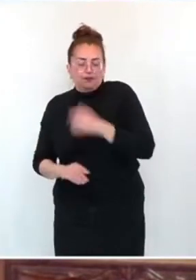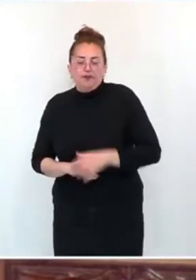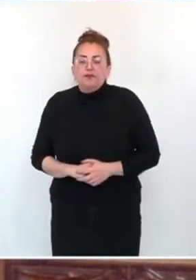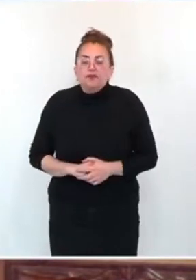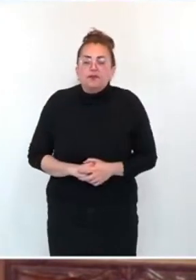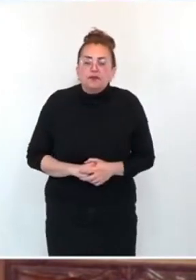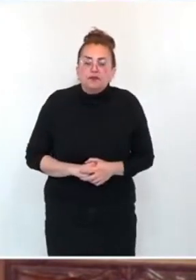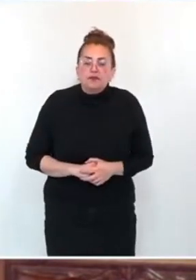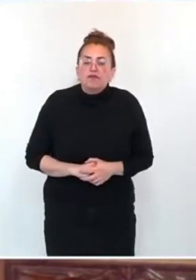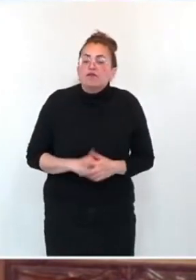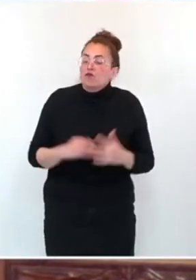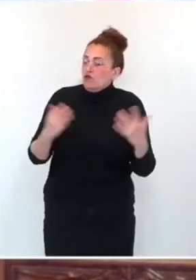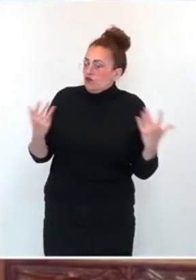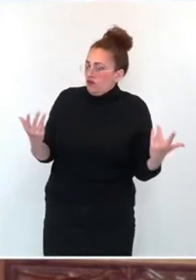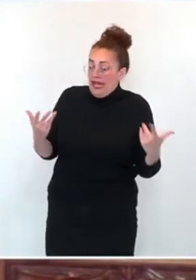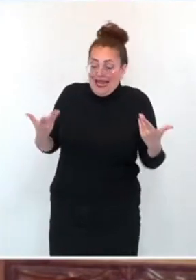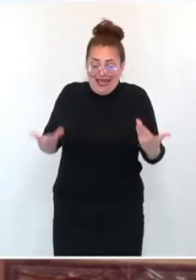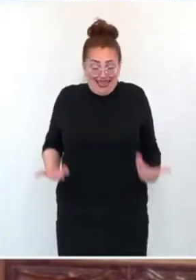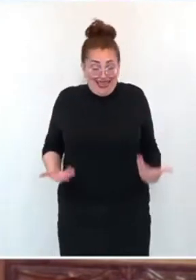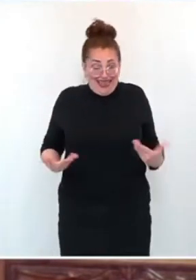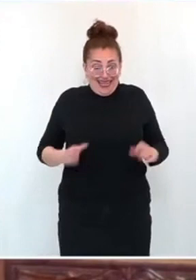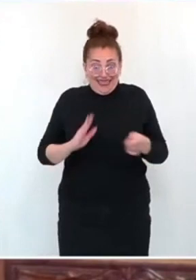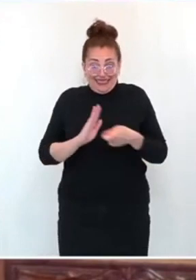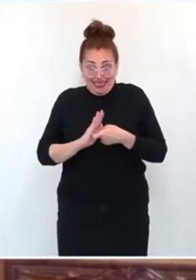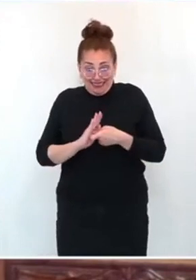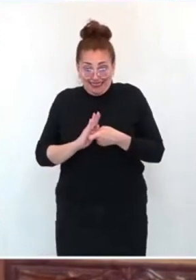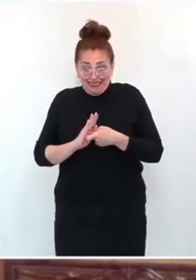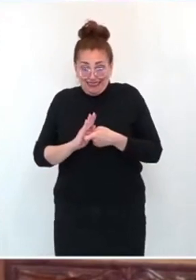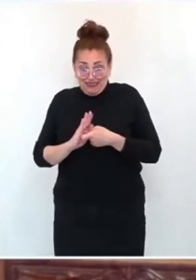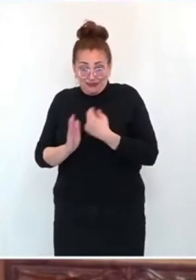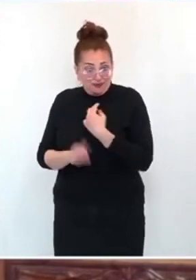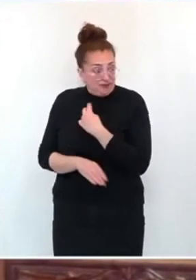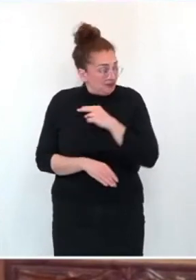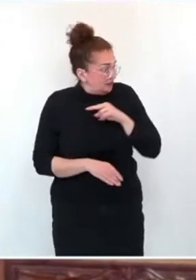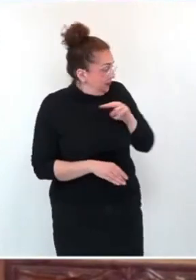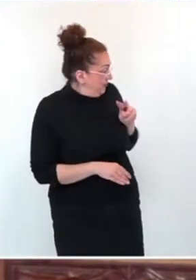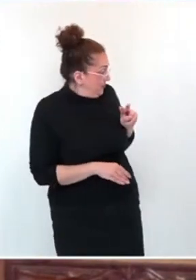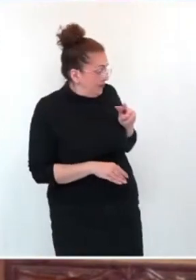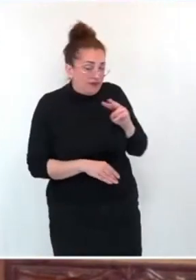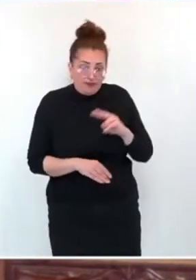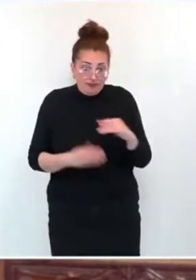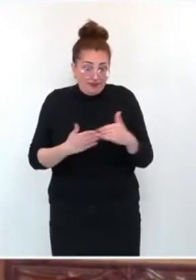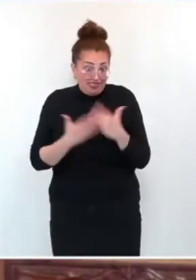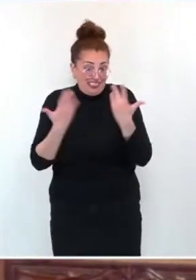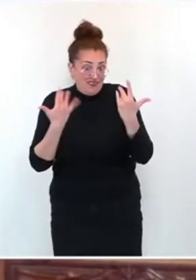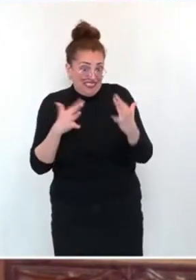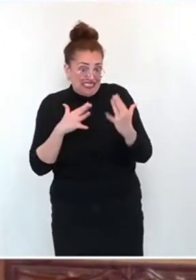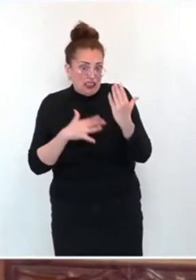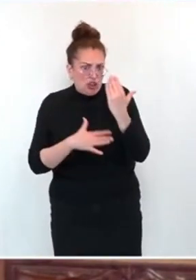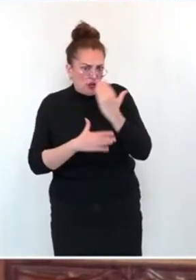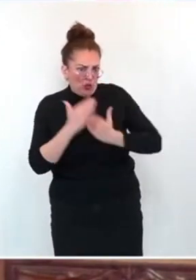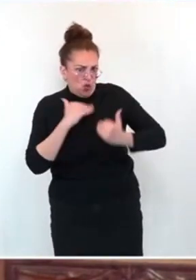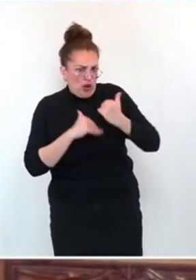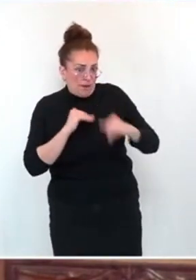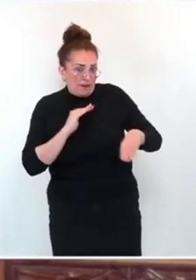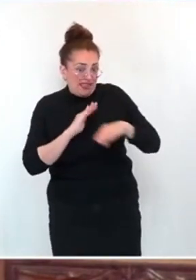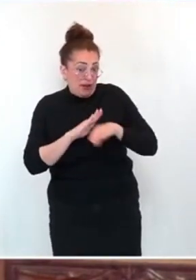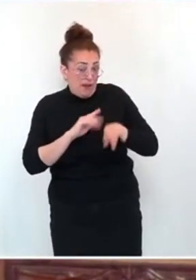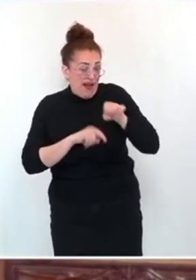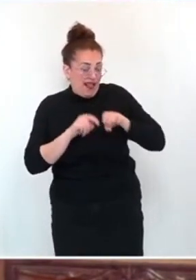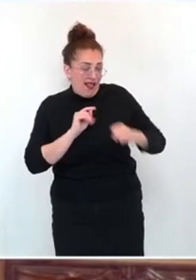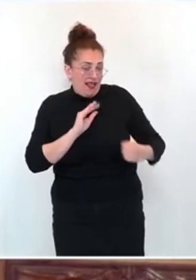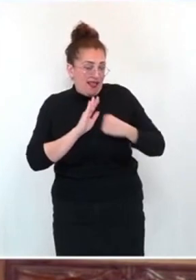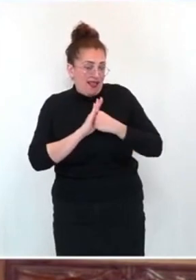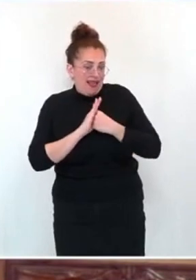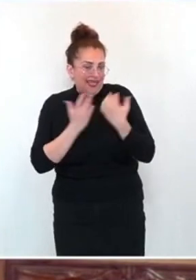Si on regarde un peu où on en est sur la période qui vient de s'écouler, la programmation qui était prévue à l'origine sur la ville de Bordeaux,